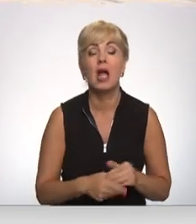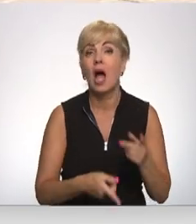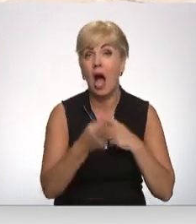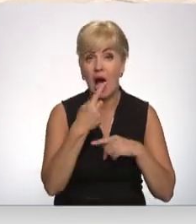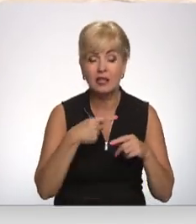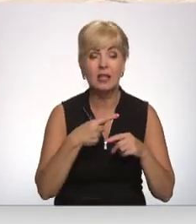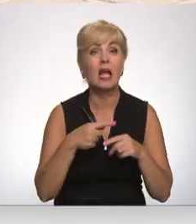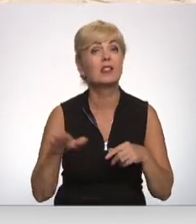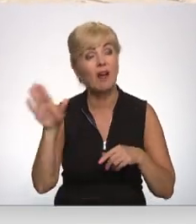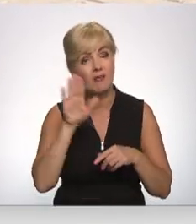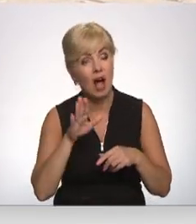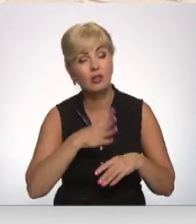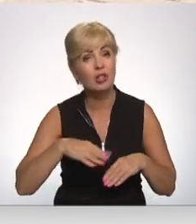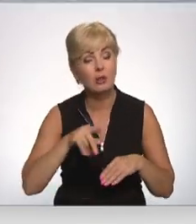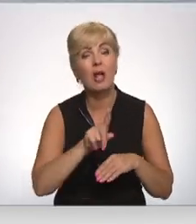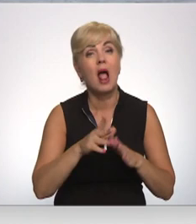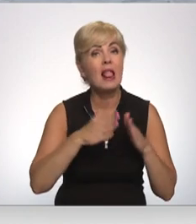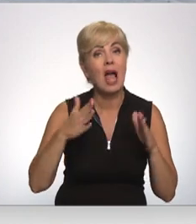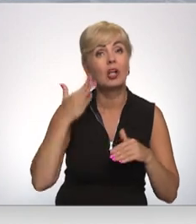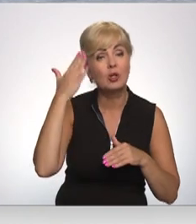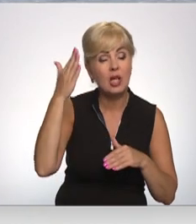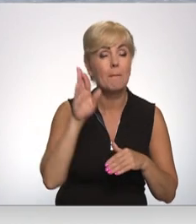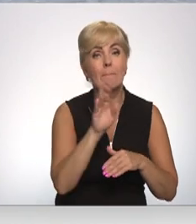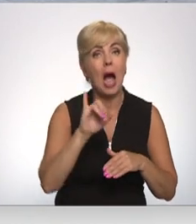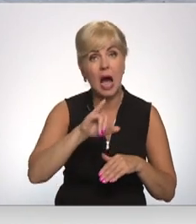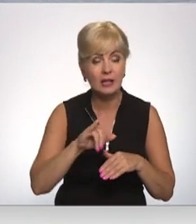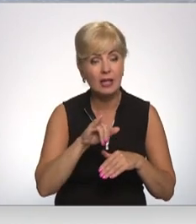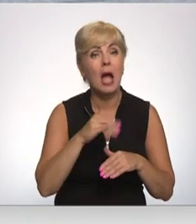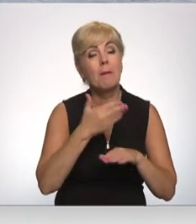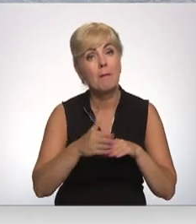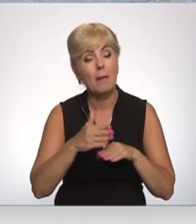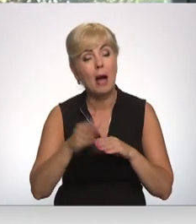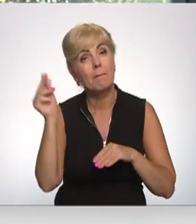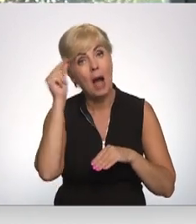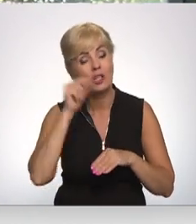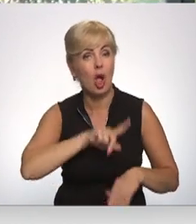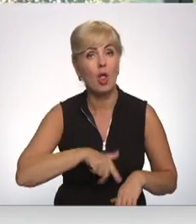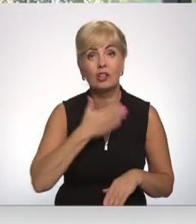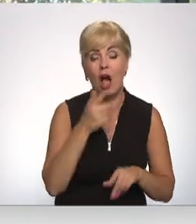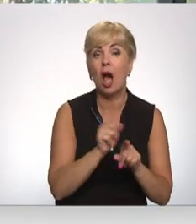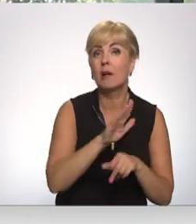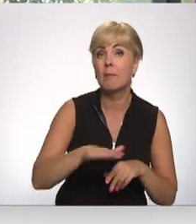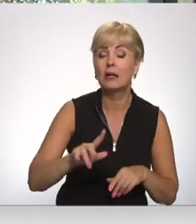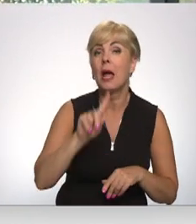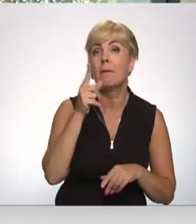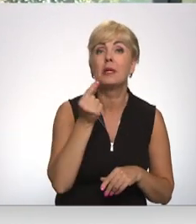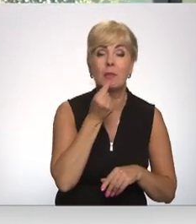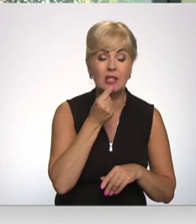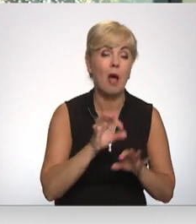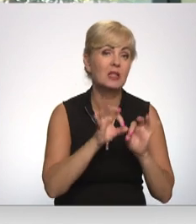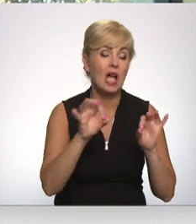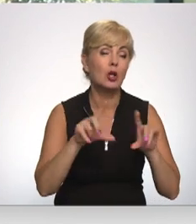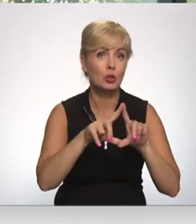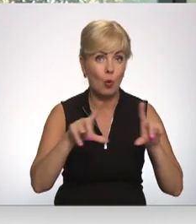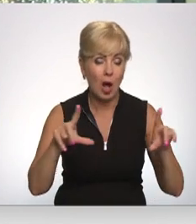Atgriezties dzimtenē ir ģimenes lielākais sapnis, lai gan Marija pamazām apgūst latviešu valodu un arī bērni 1. Septembrī sāks